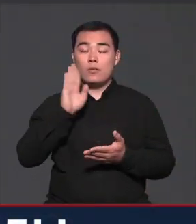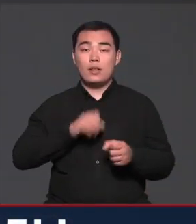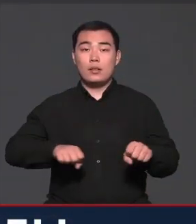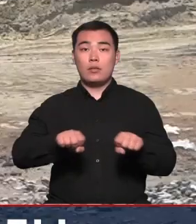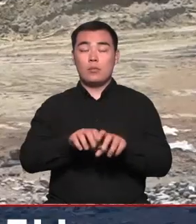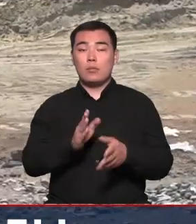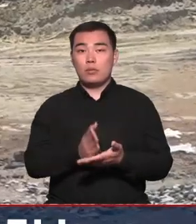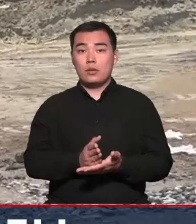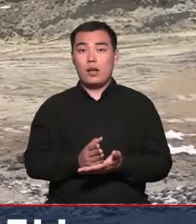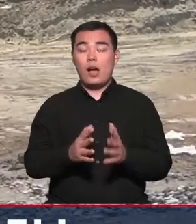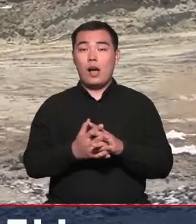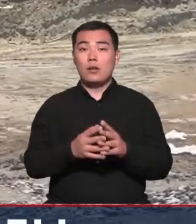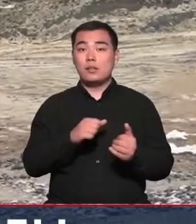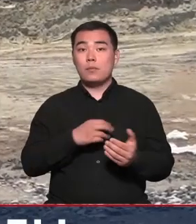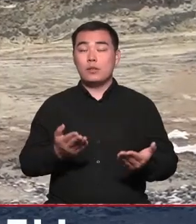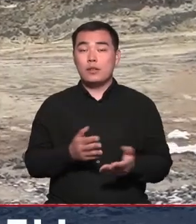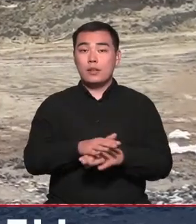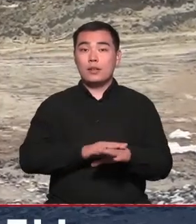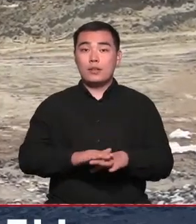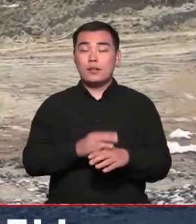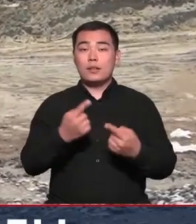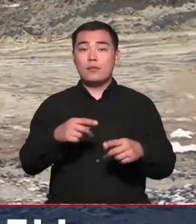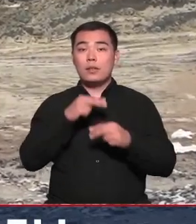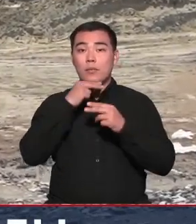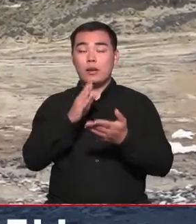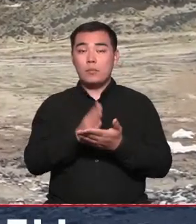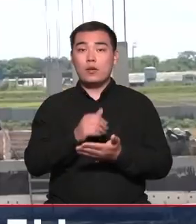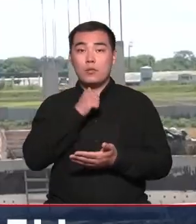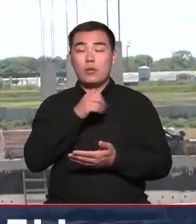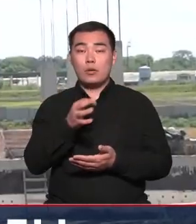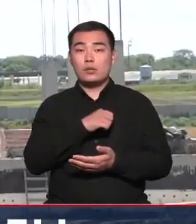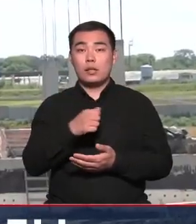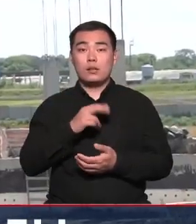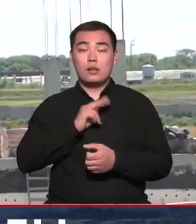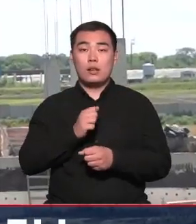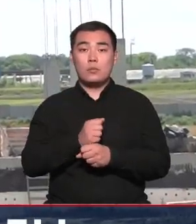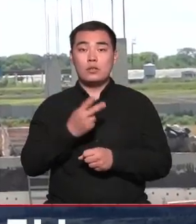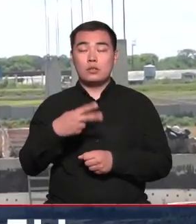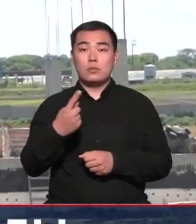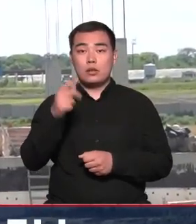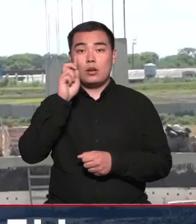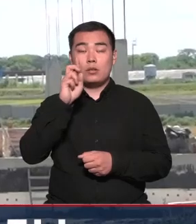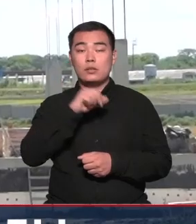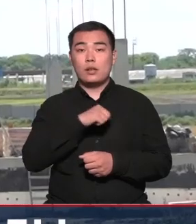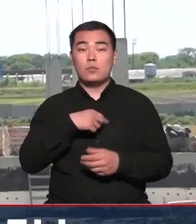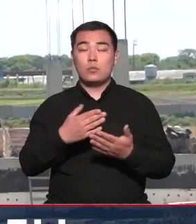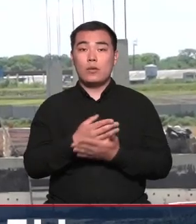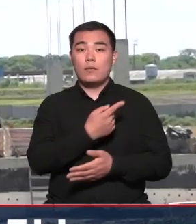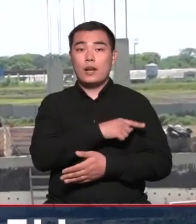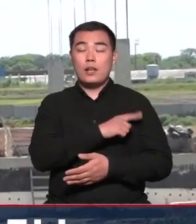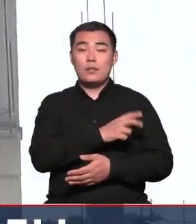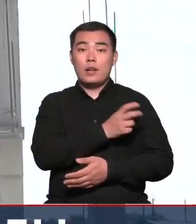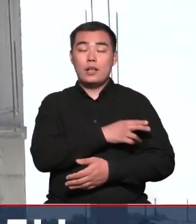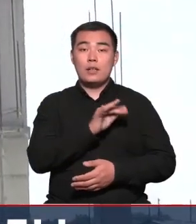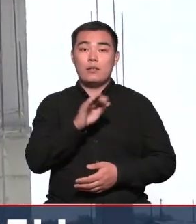қамтамасыз етіледі. Ауыл тұрғындарының денсаулығы да басты назарда. Биыл Қостанай облысы бойынша Шалғайдағы 21 елді мекенге жаңа дәрігерлік амбулатория